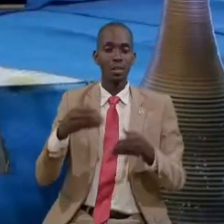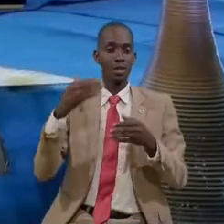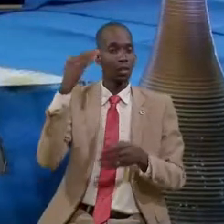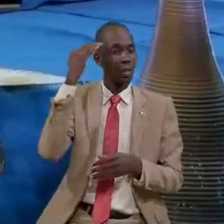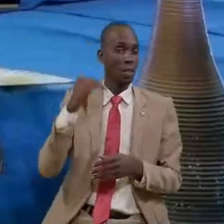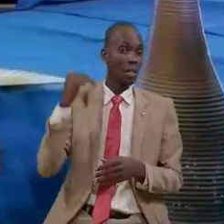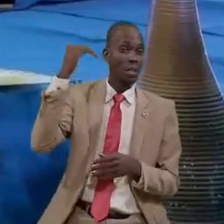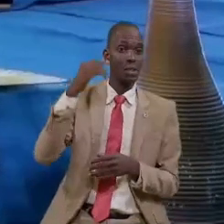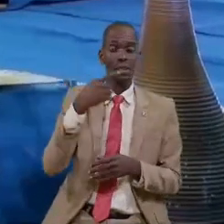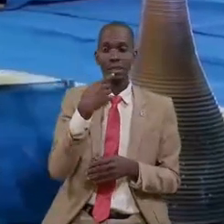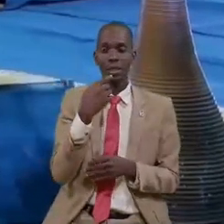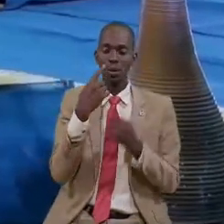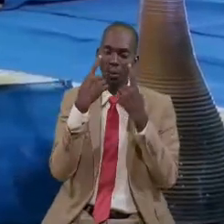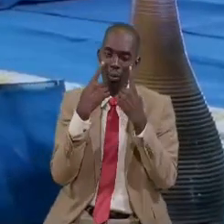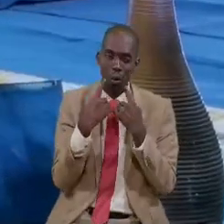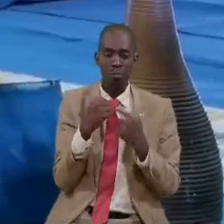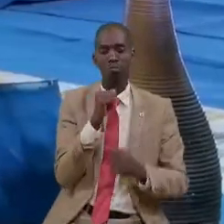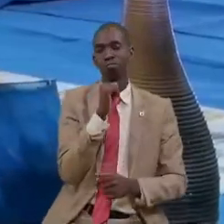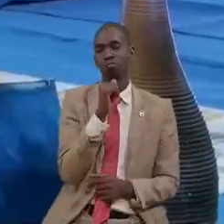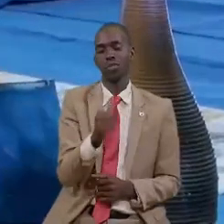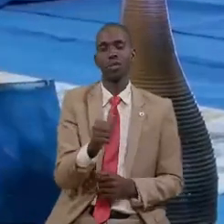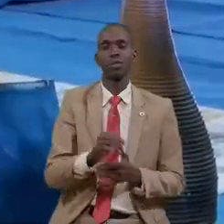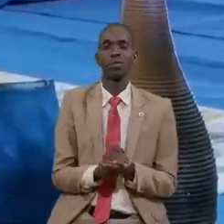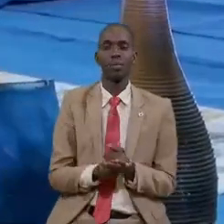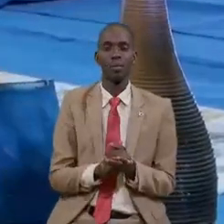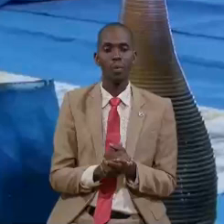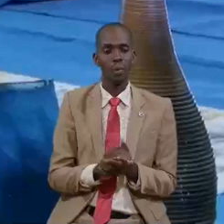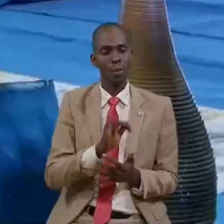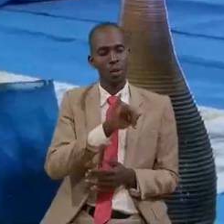ne pleure point. Jean